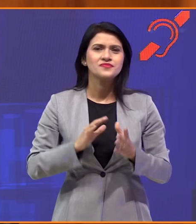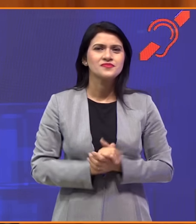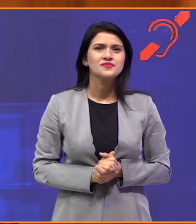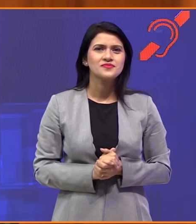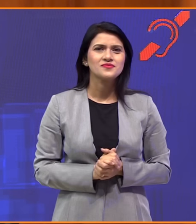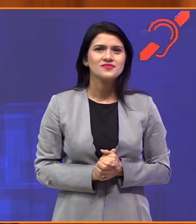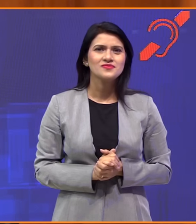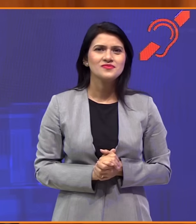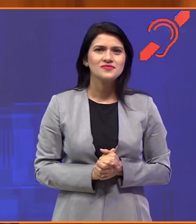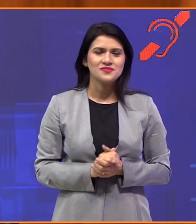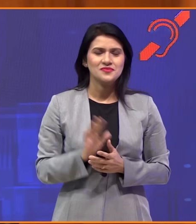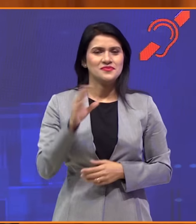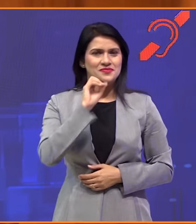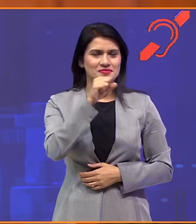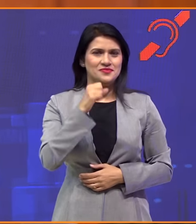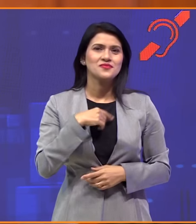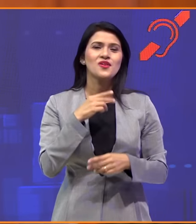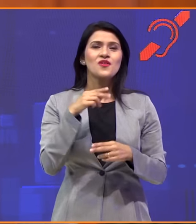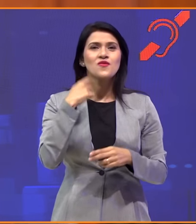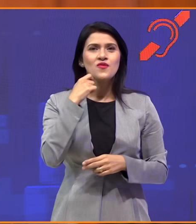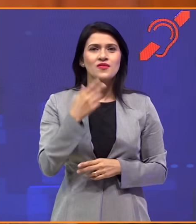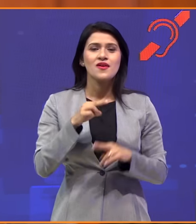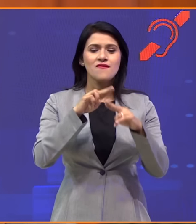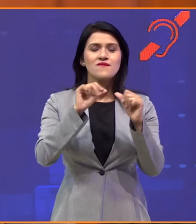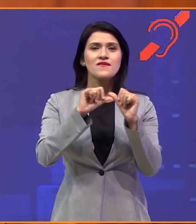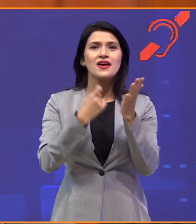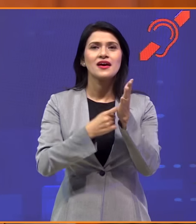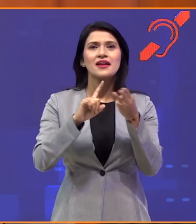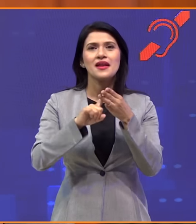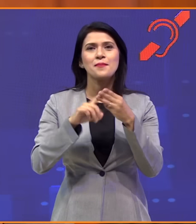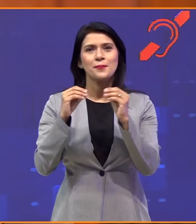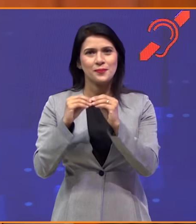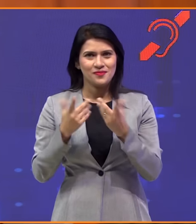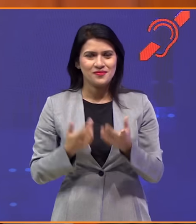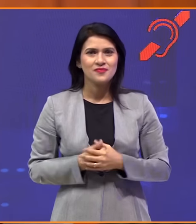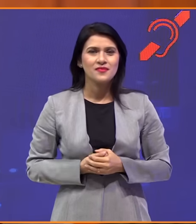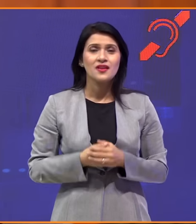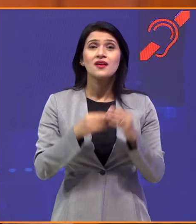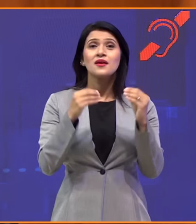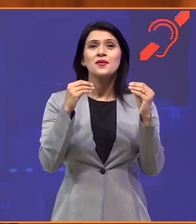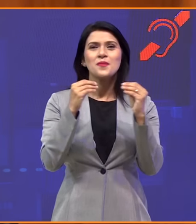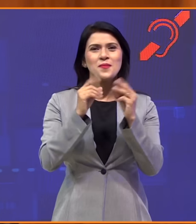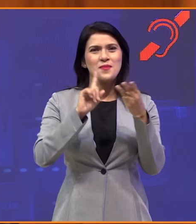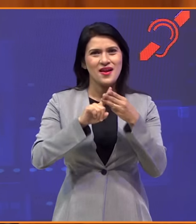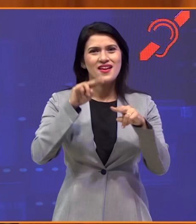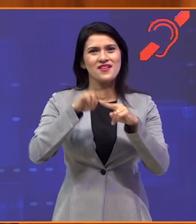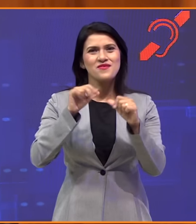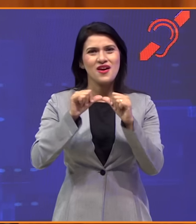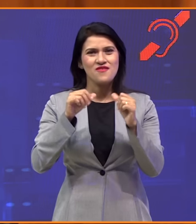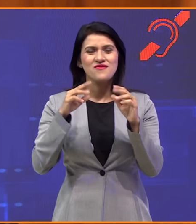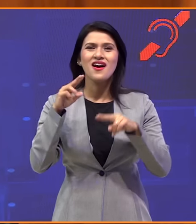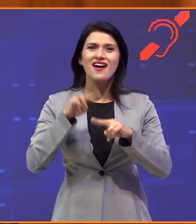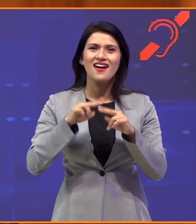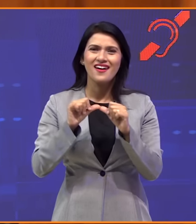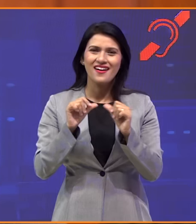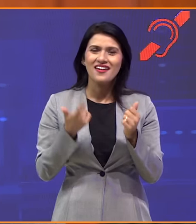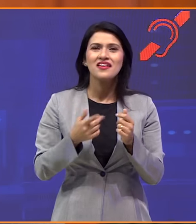वाली फिल्मों के नाम गिना देता हूं हां फरेब हां पिट गई हां बेवफा पिट गई इंतकाम भी पिट